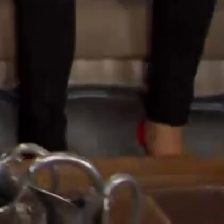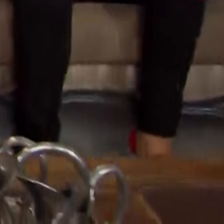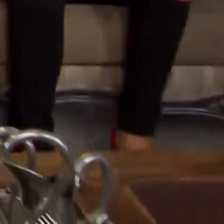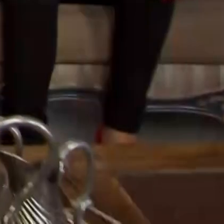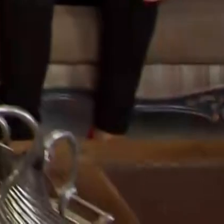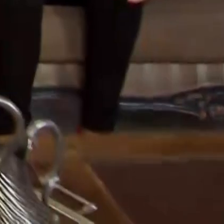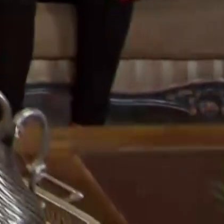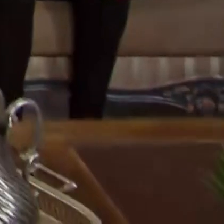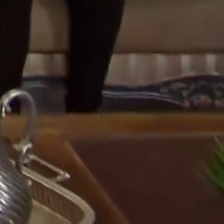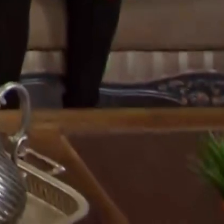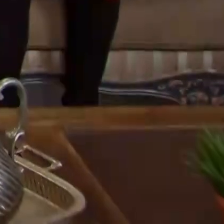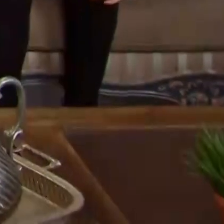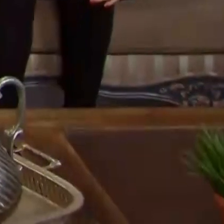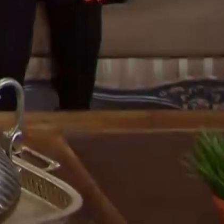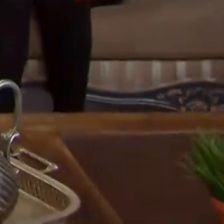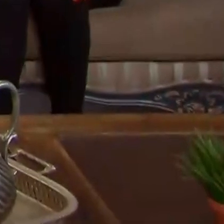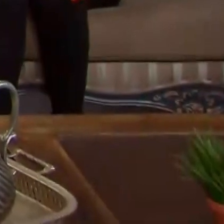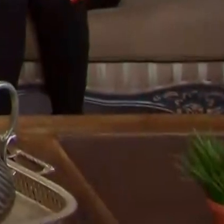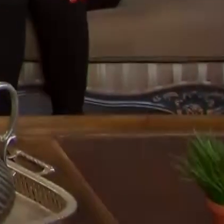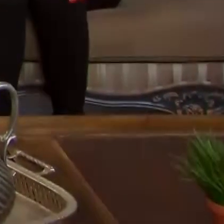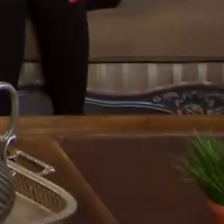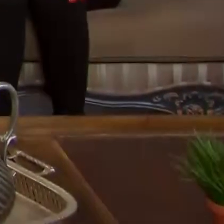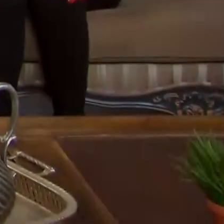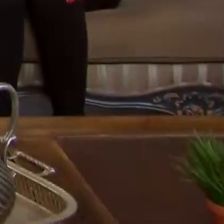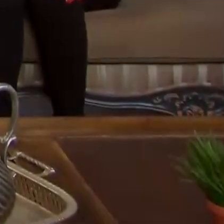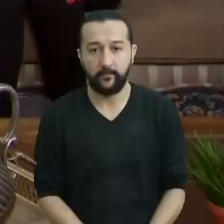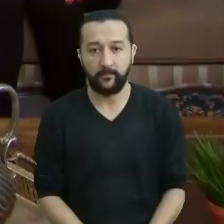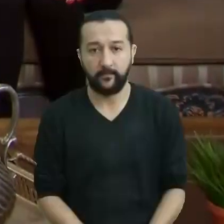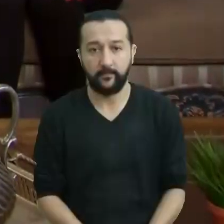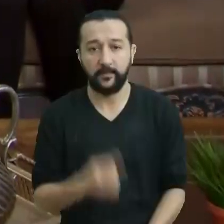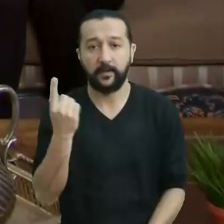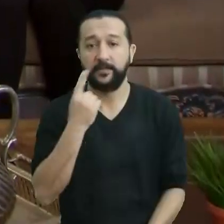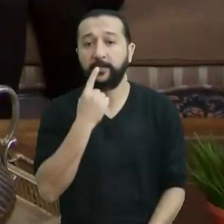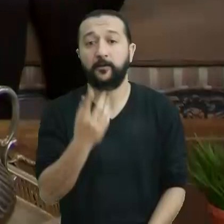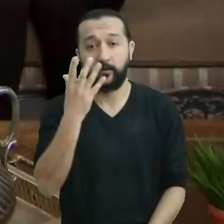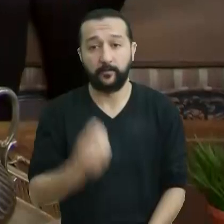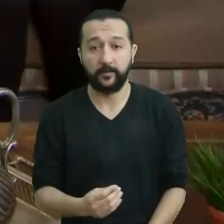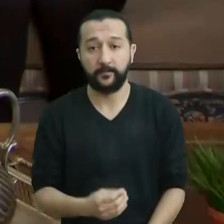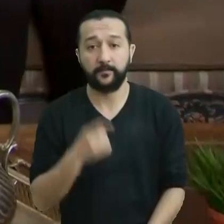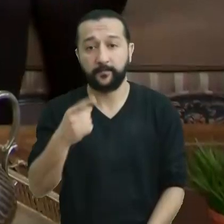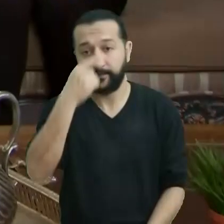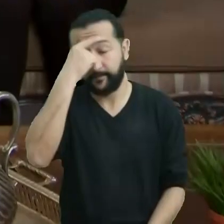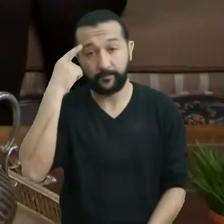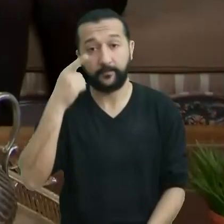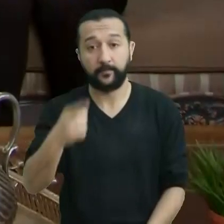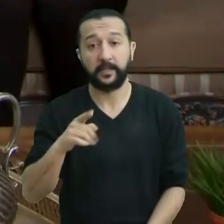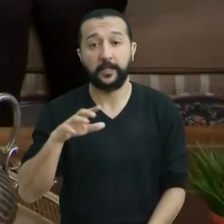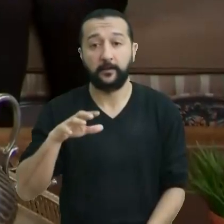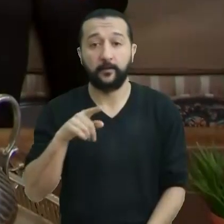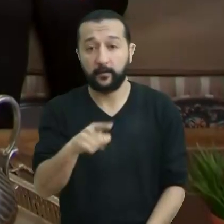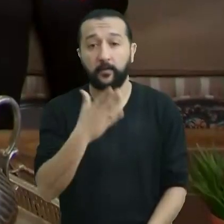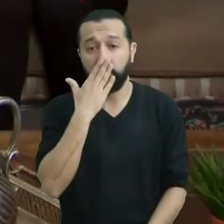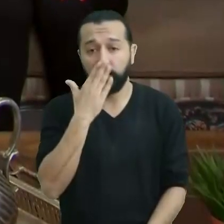Kadınlar kanepeye yan yana dizilmiş, endişeyle yere bakınıyorlar. Bir şey söyleyebilir miyim? Belki de bu